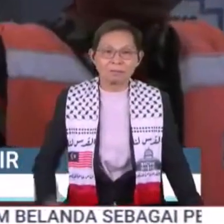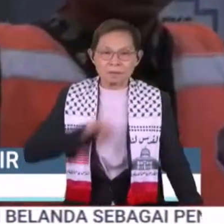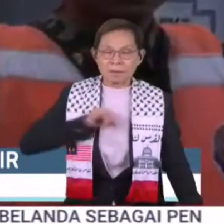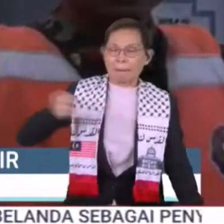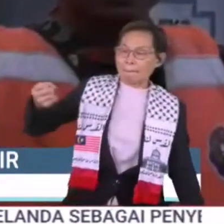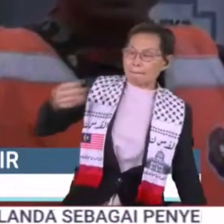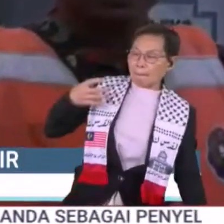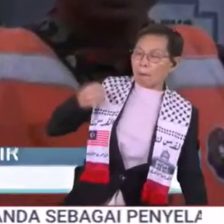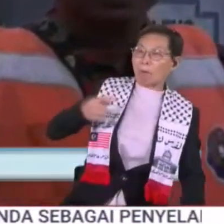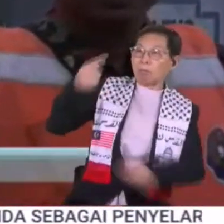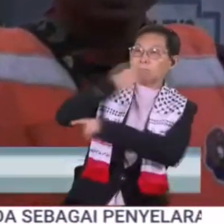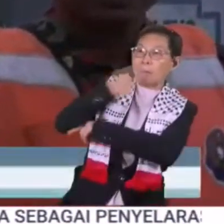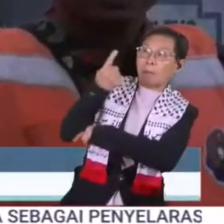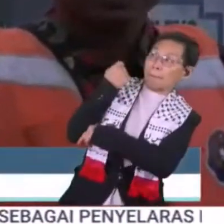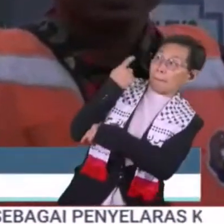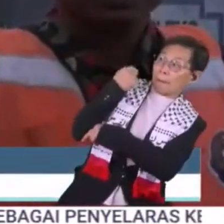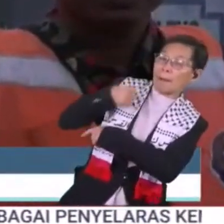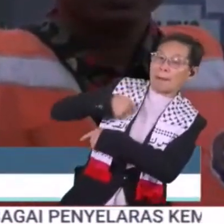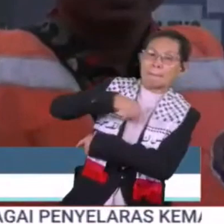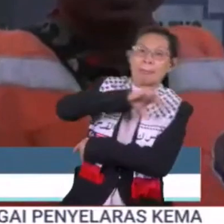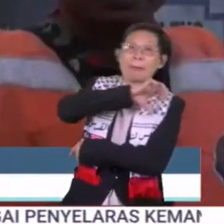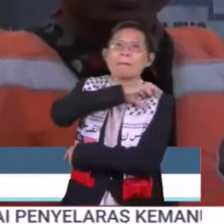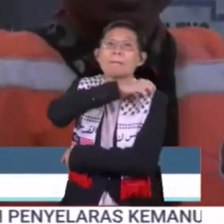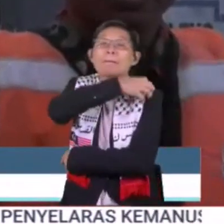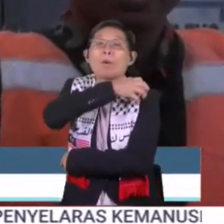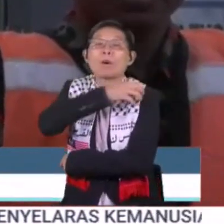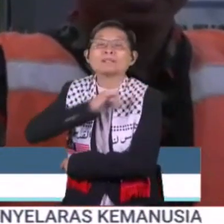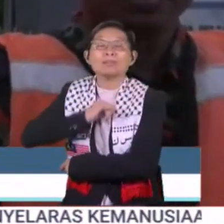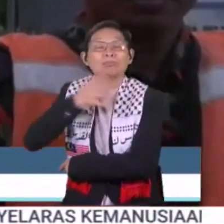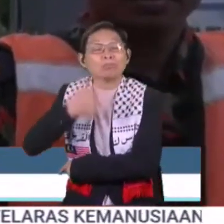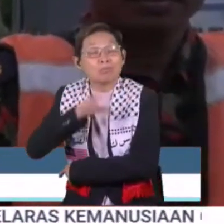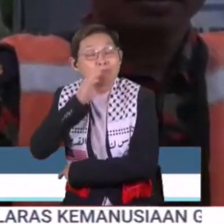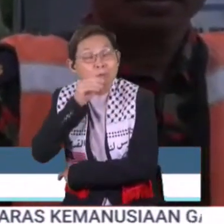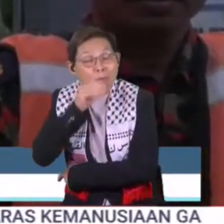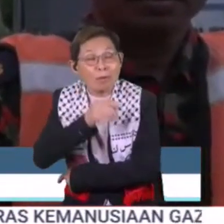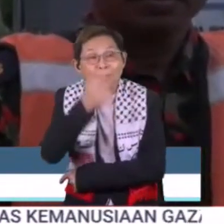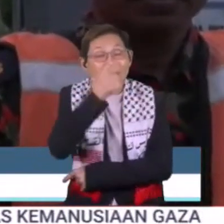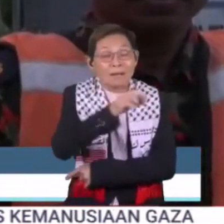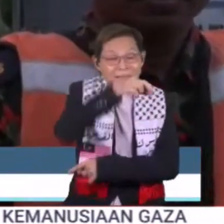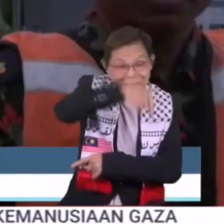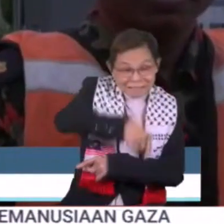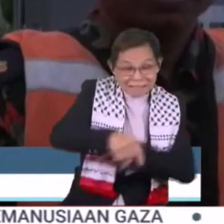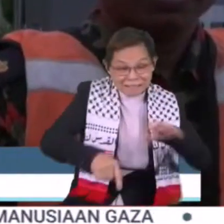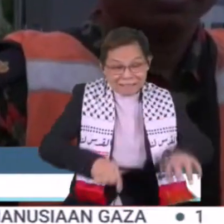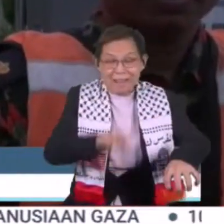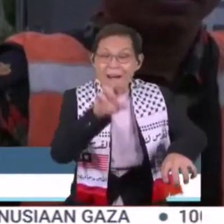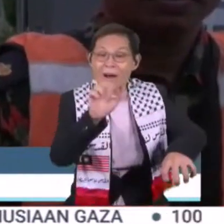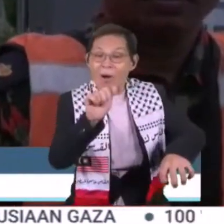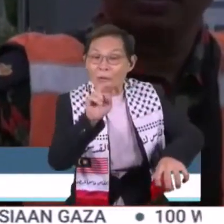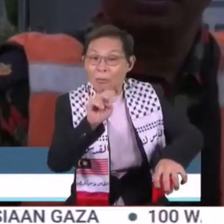Difahamkan beberapa hari yang lepas pegawai saya dah nyatakan kawasan rantau panjang ni